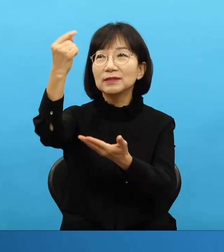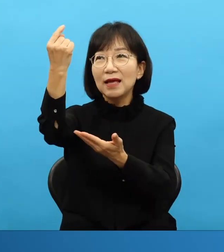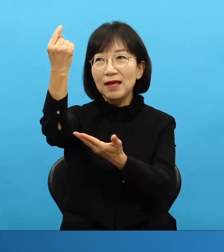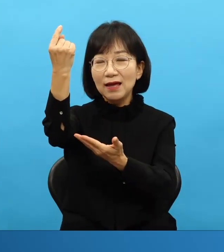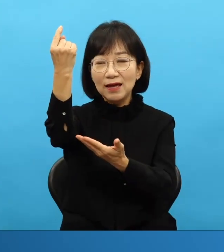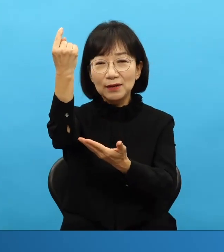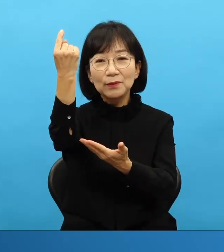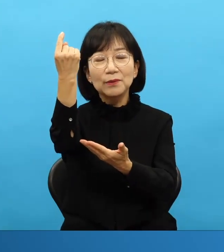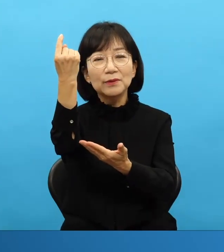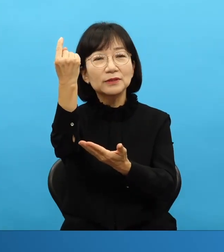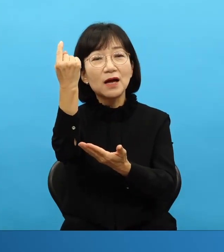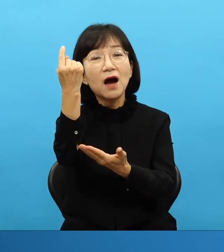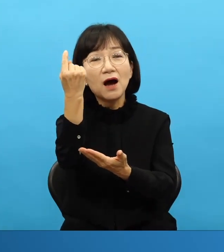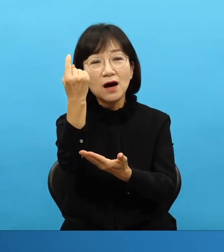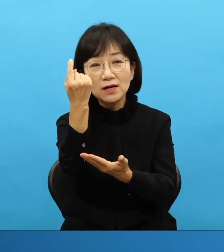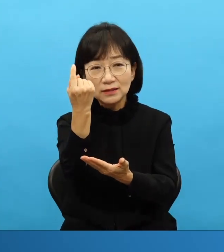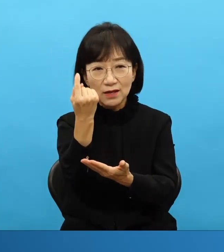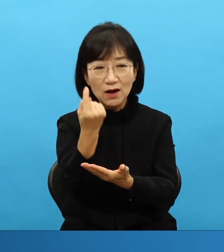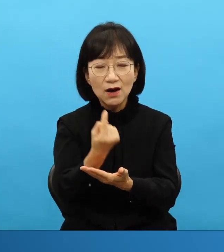이곳에